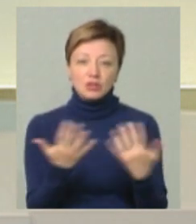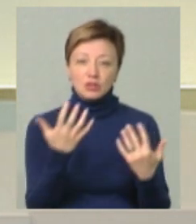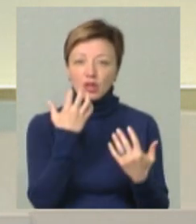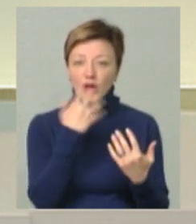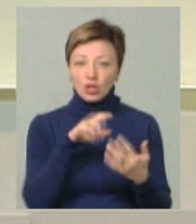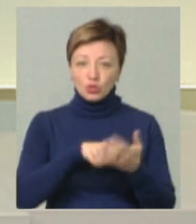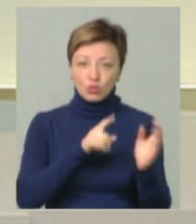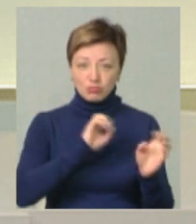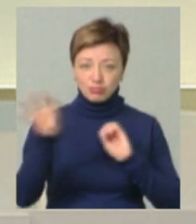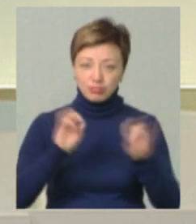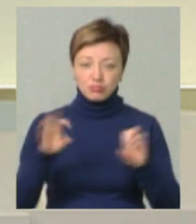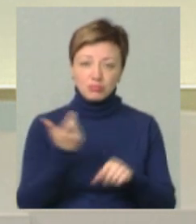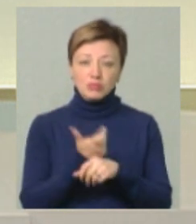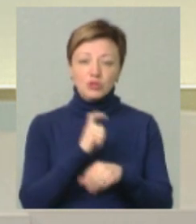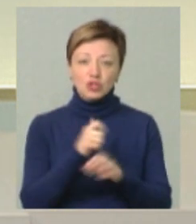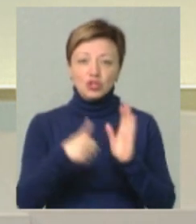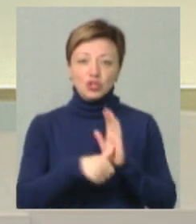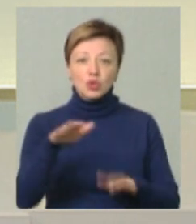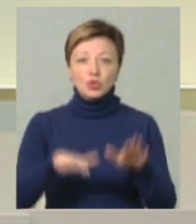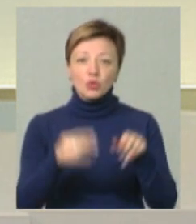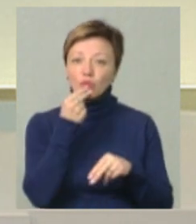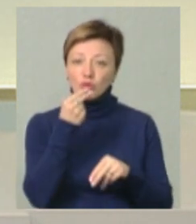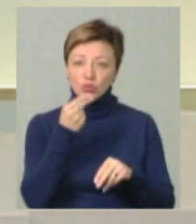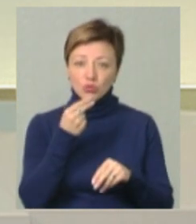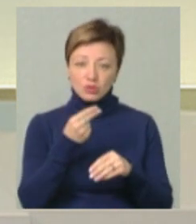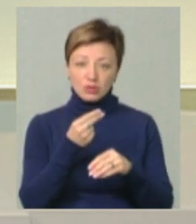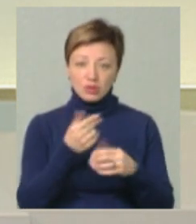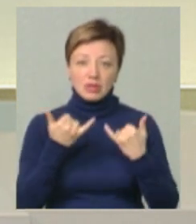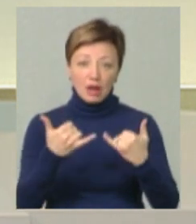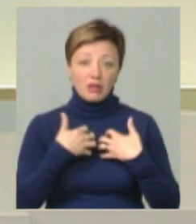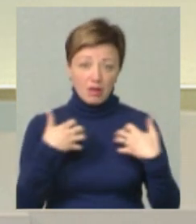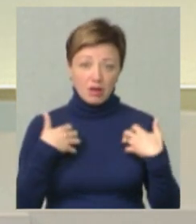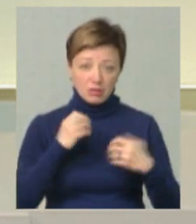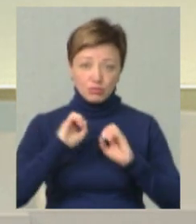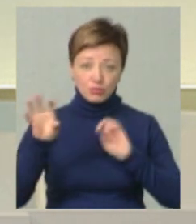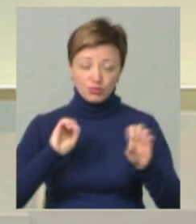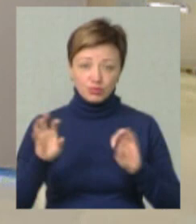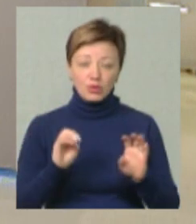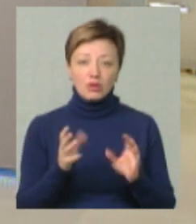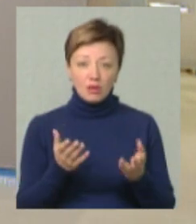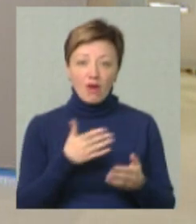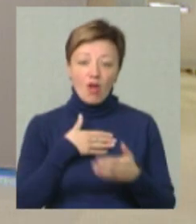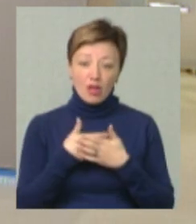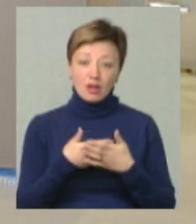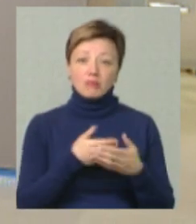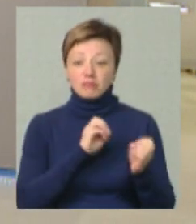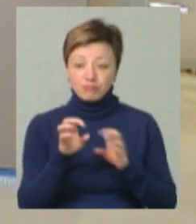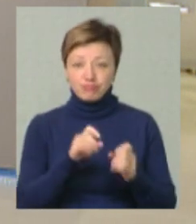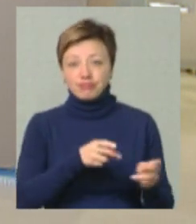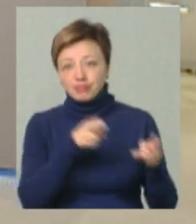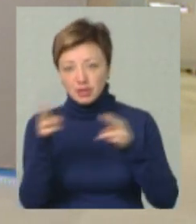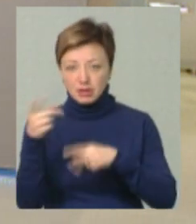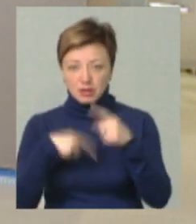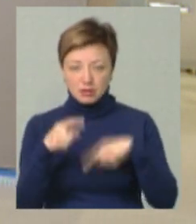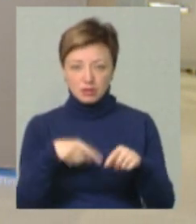точки, ну, більше, ніж 6 тонн продуктів харчування для тварин. Тобто волонтери приїжджали, ми їх загружали, і вони